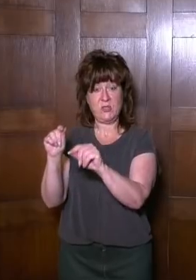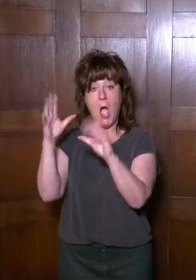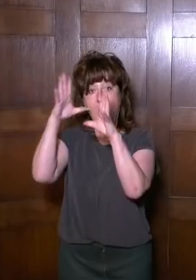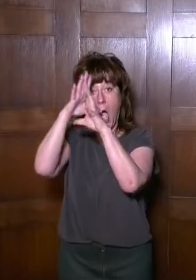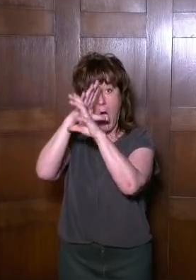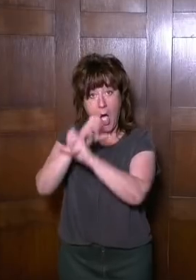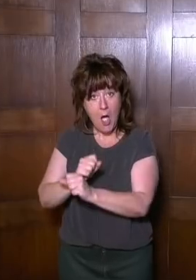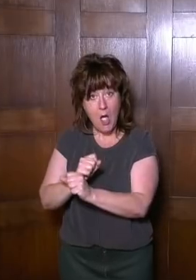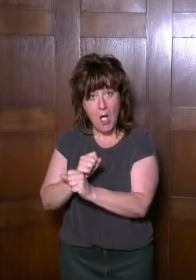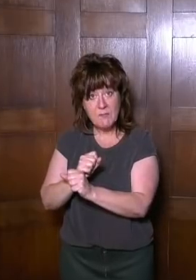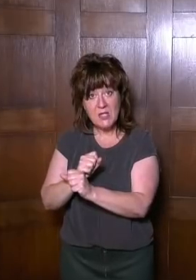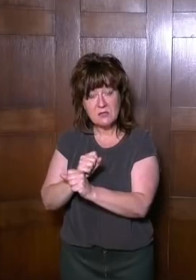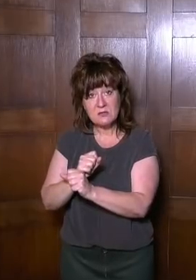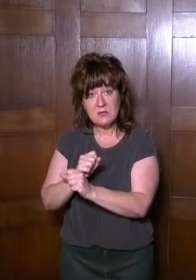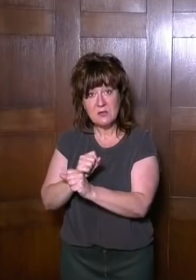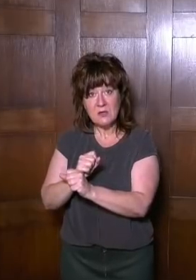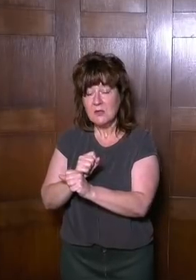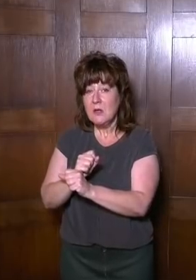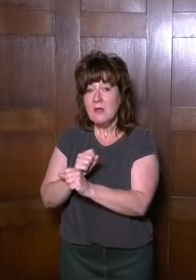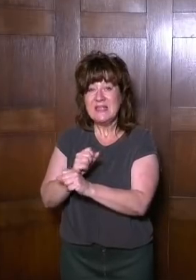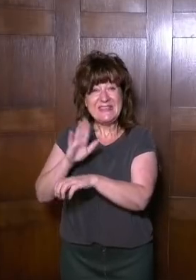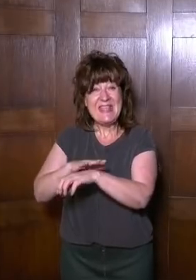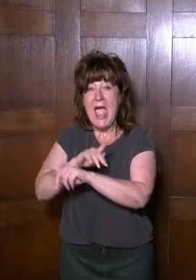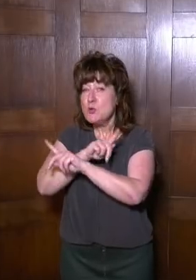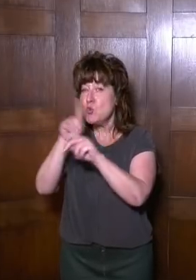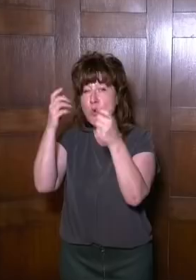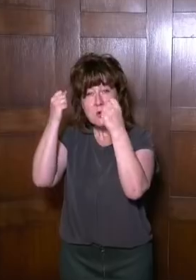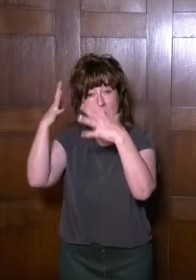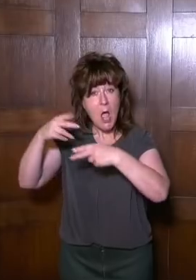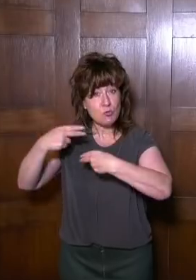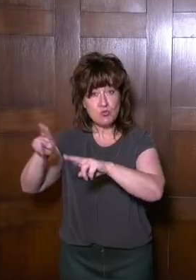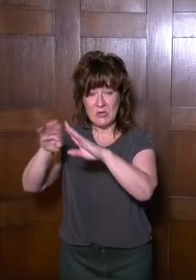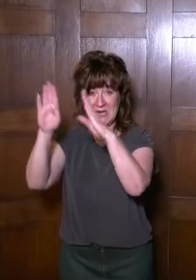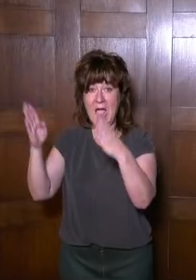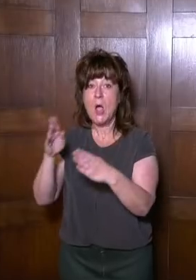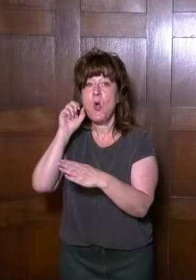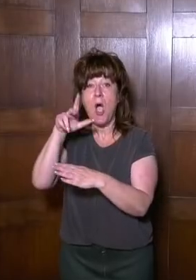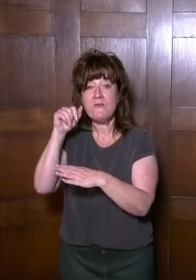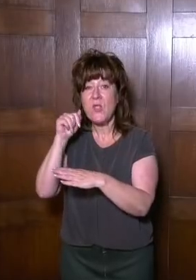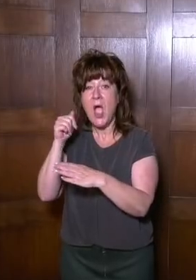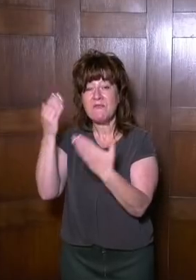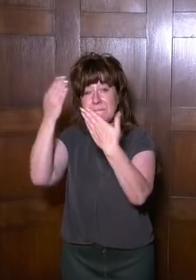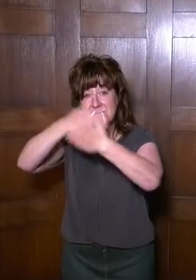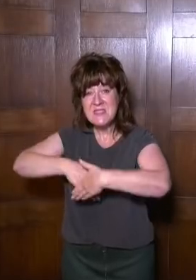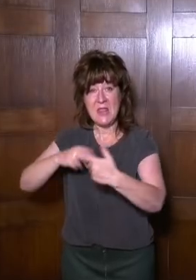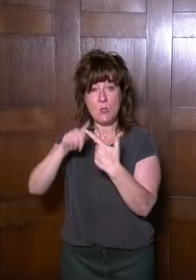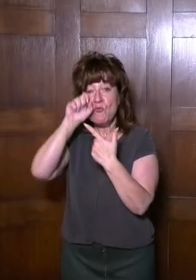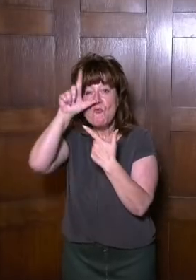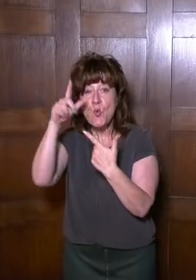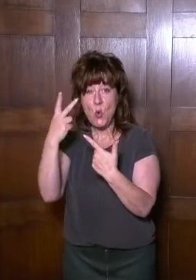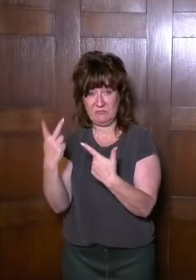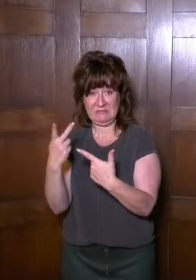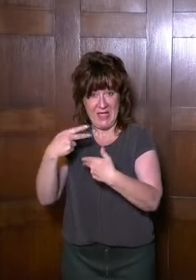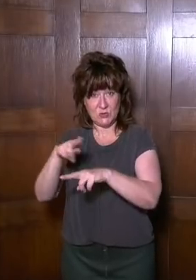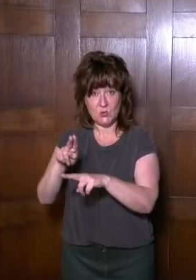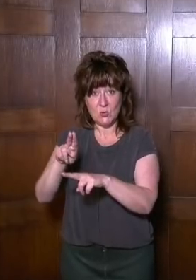abends zu unklarer Zeit zurück, also häufig erst um Mitternacht oder um 2 Uhr morgens und haben